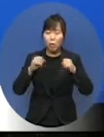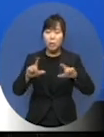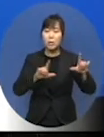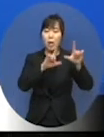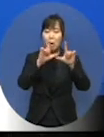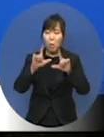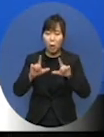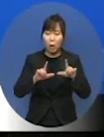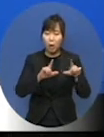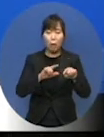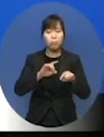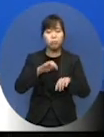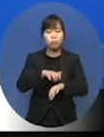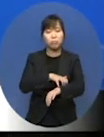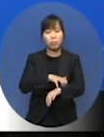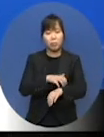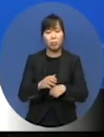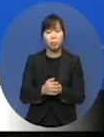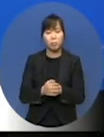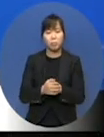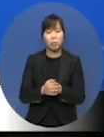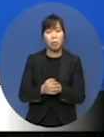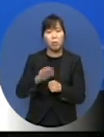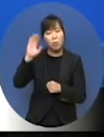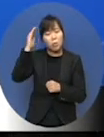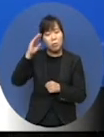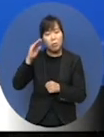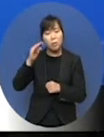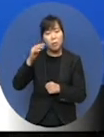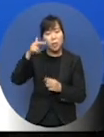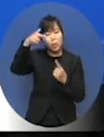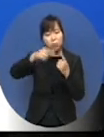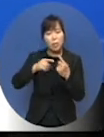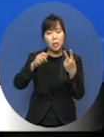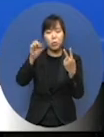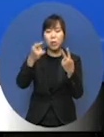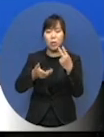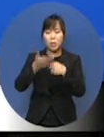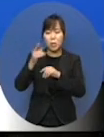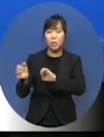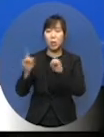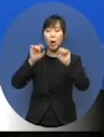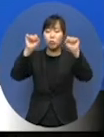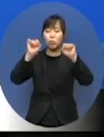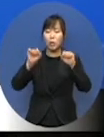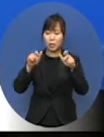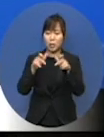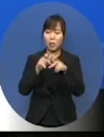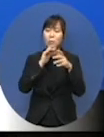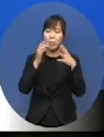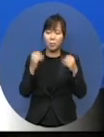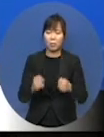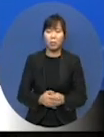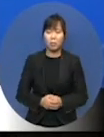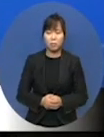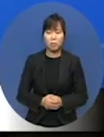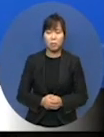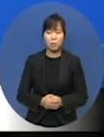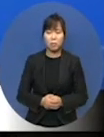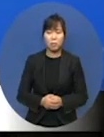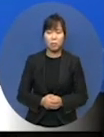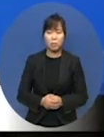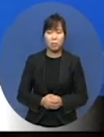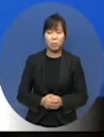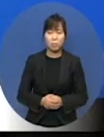자체가 안 되잖아요. 그 왜냐면은 일주일에 2회 이상 재활운동 가는 사람들이 장애인들이 엄청 많아요. 병원에 가서 재활치료를